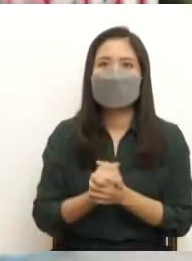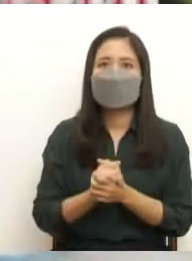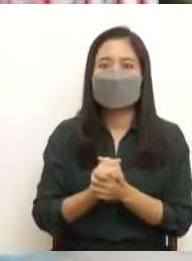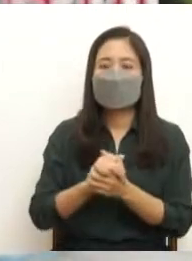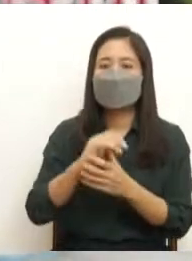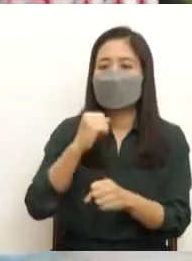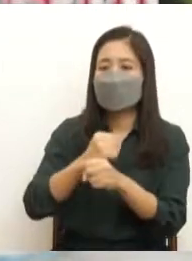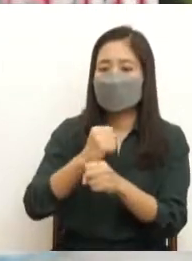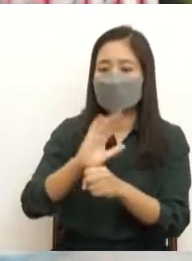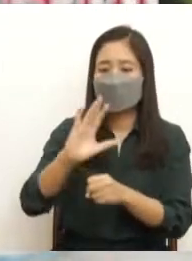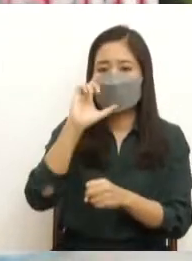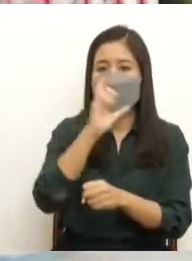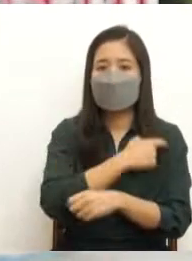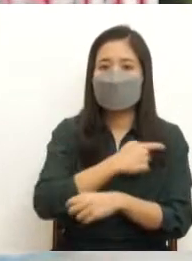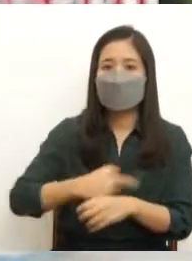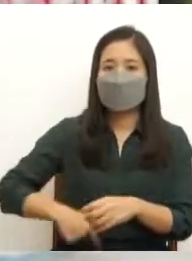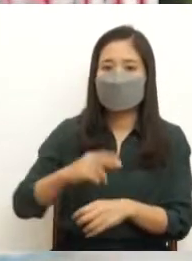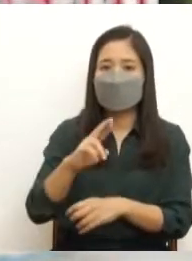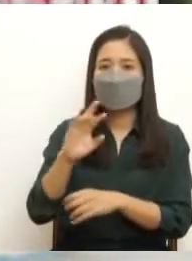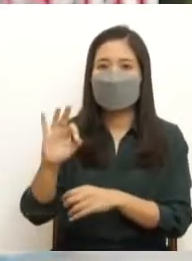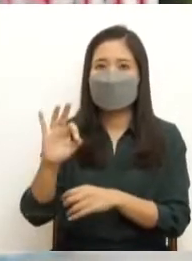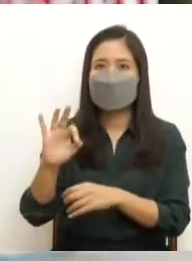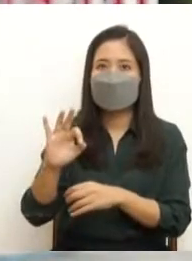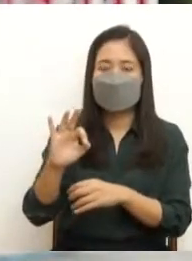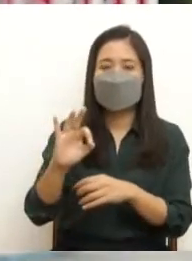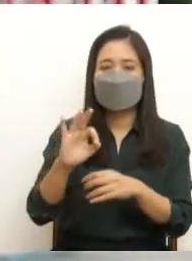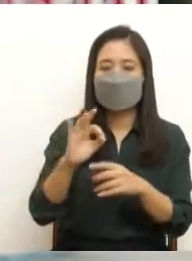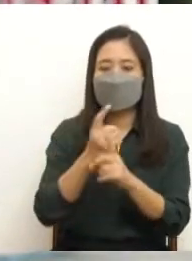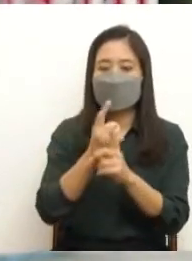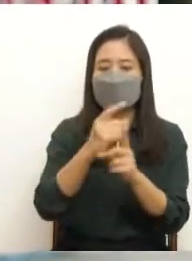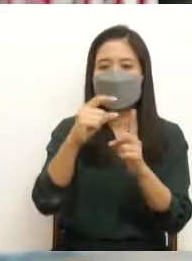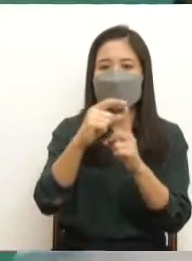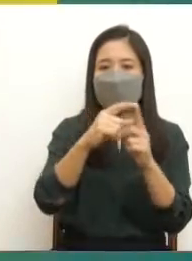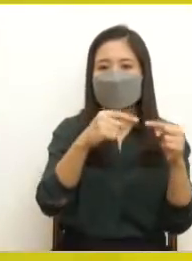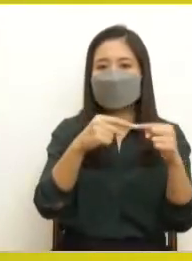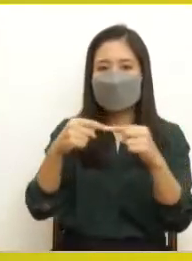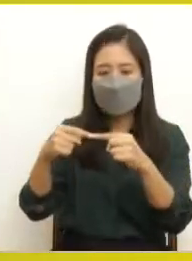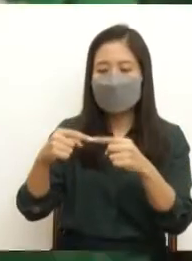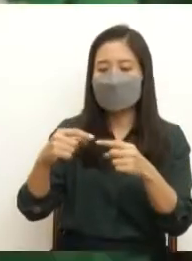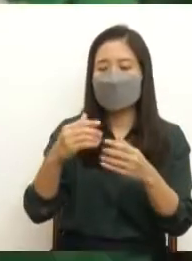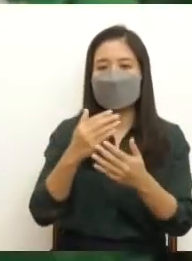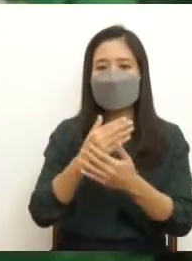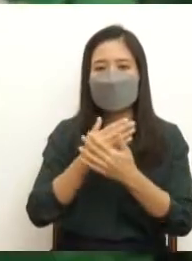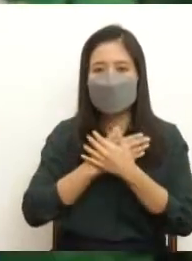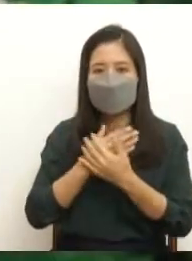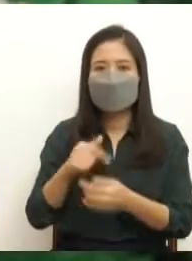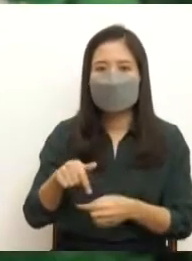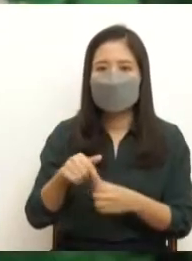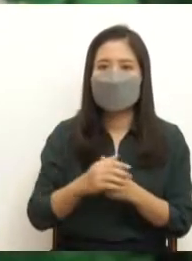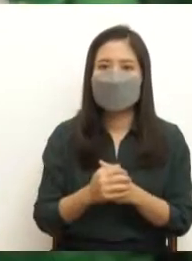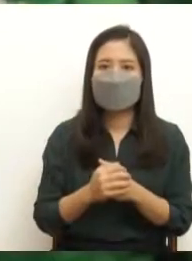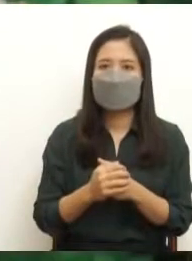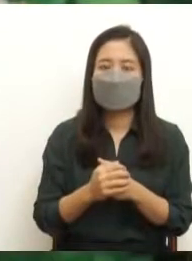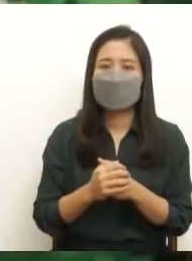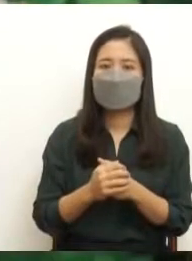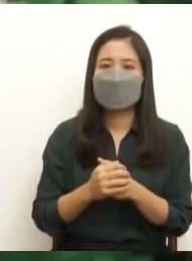พ่อหลวงเกิดขึ้นนะเรียกว่าสืบสานรักษาต่อยอดอารยเกษตร ครับสวัสดีครับผมในนาม